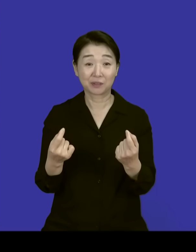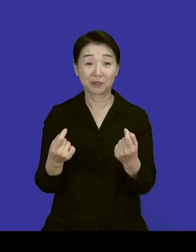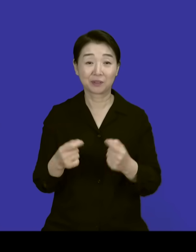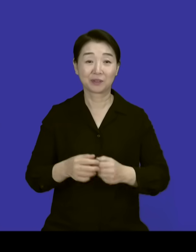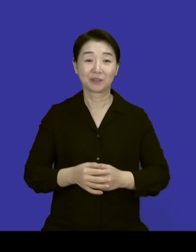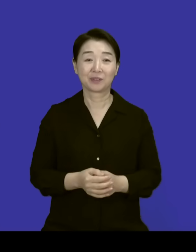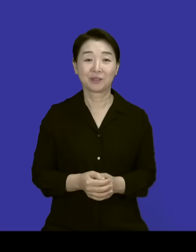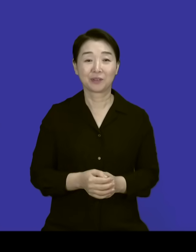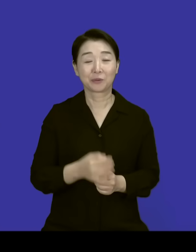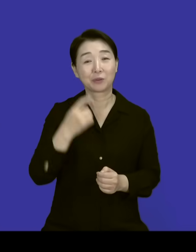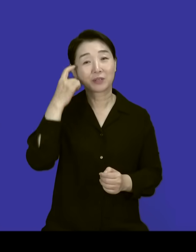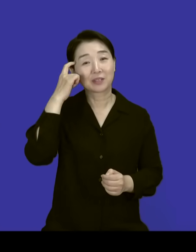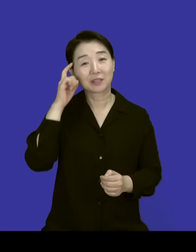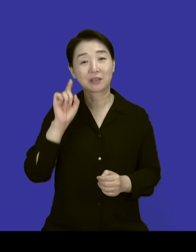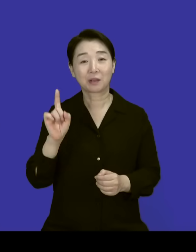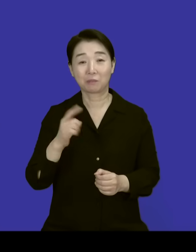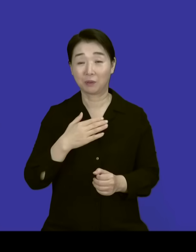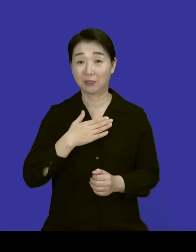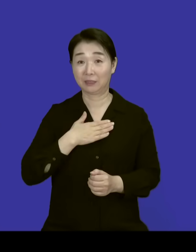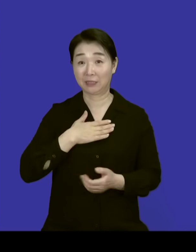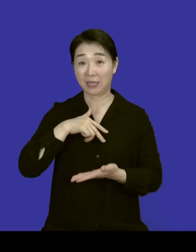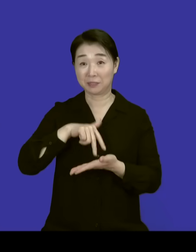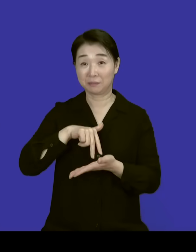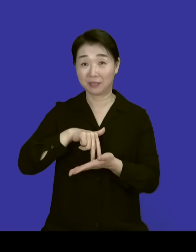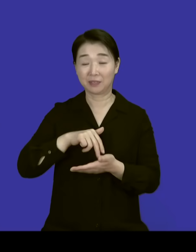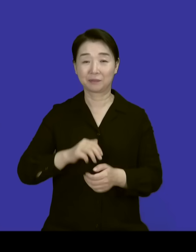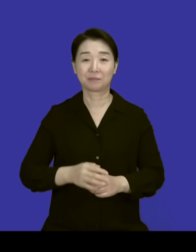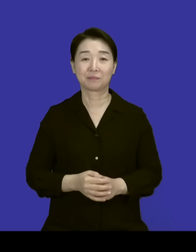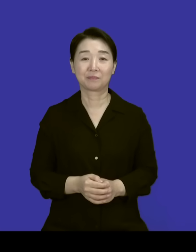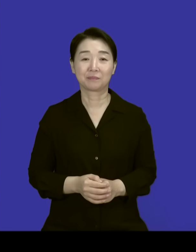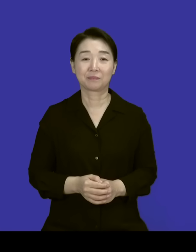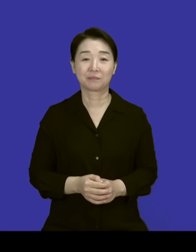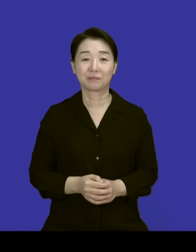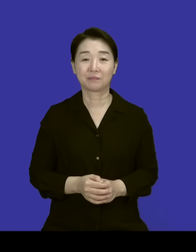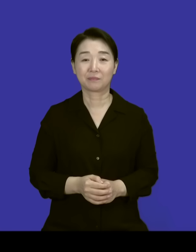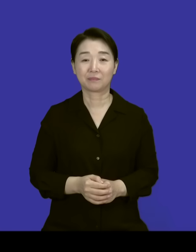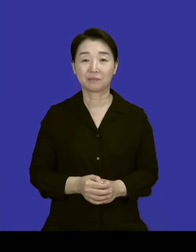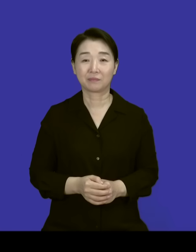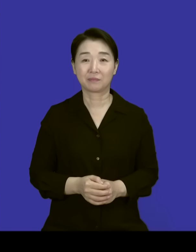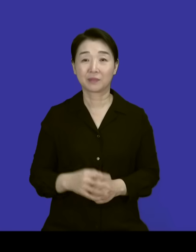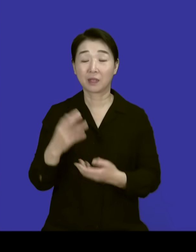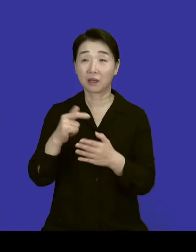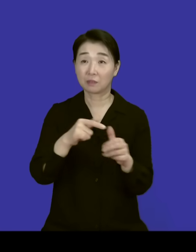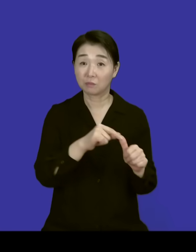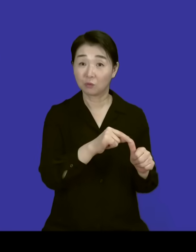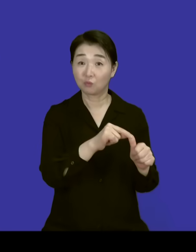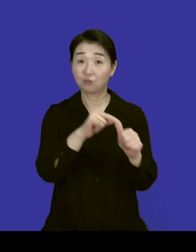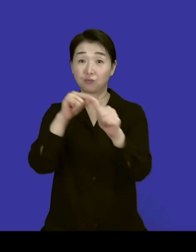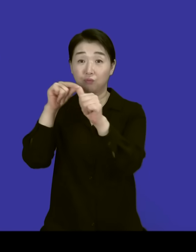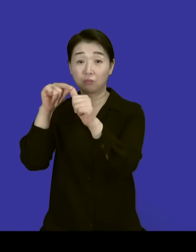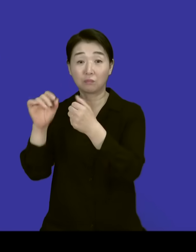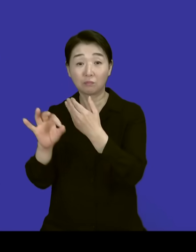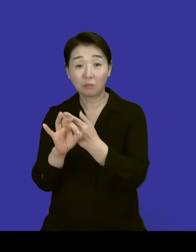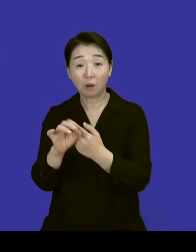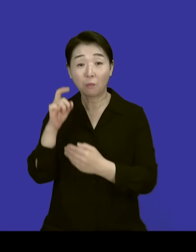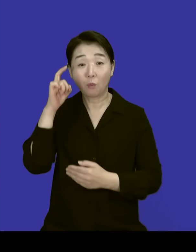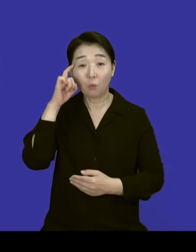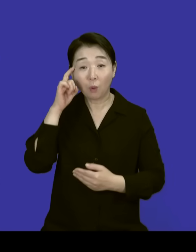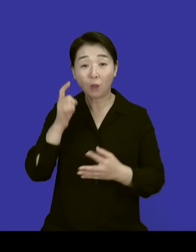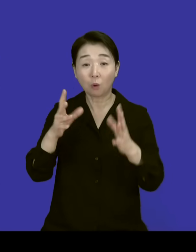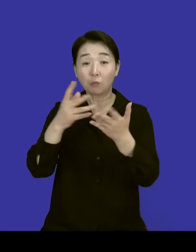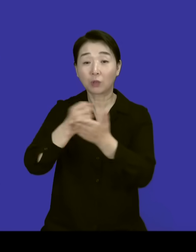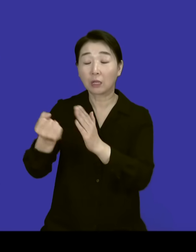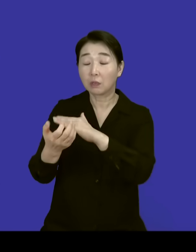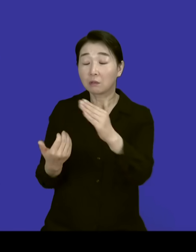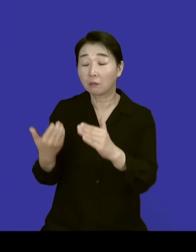솔직히 그런 생각도 저 같은 사람이면 그런 생각 들 것 같아요. 아니 이렇게 굳이 끄집어 올려 줄 것 같으면 건물도 가져가기